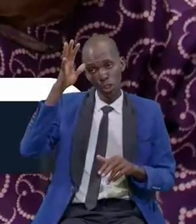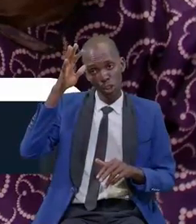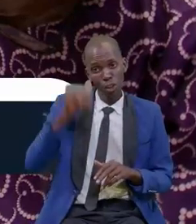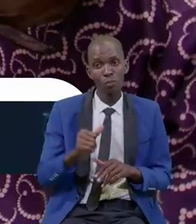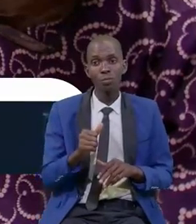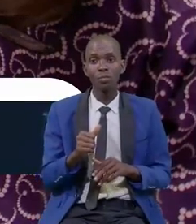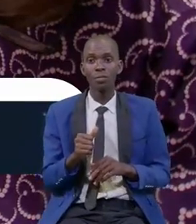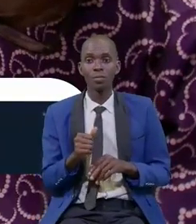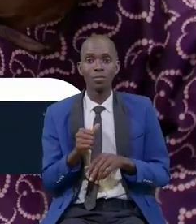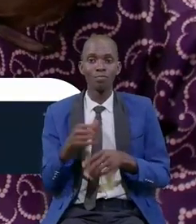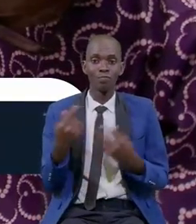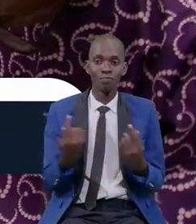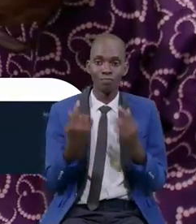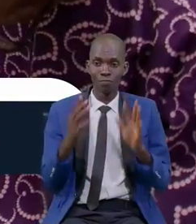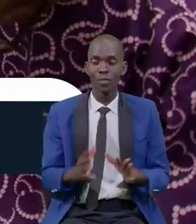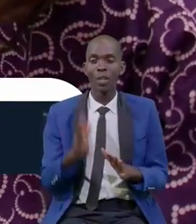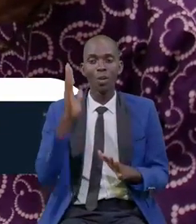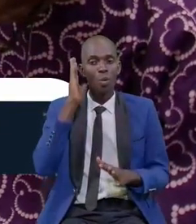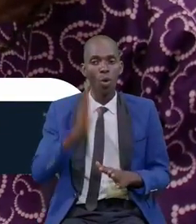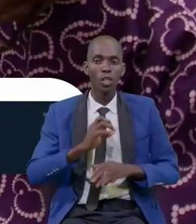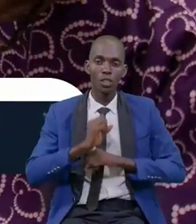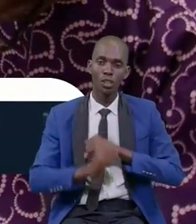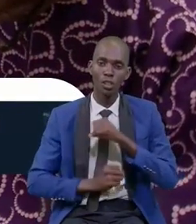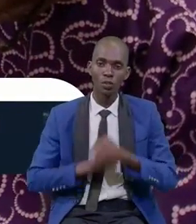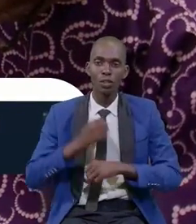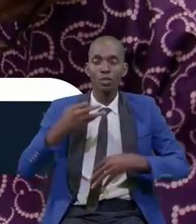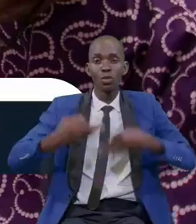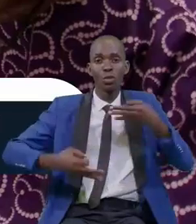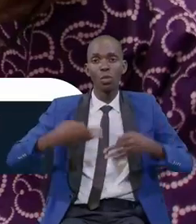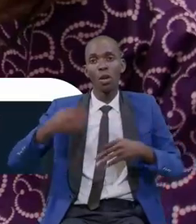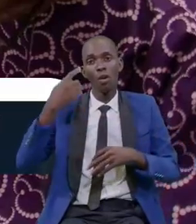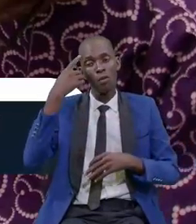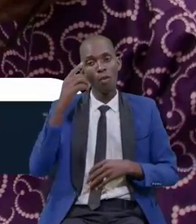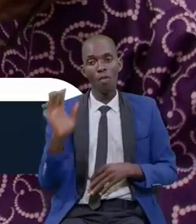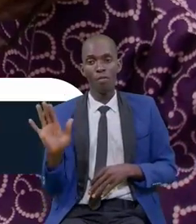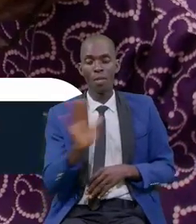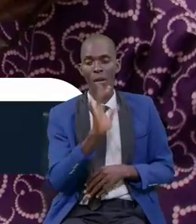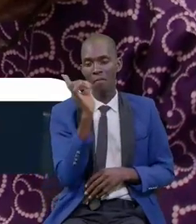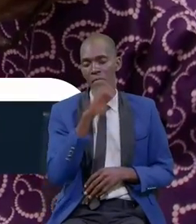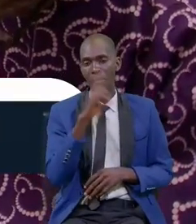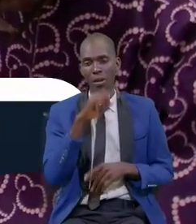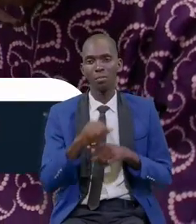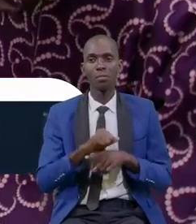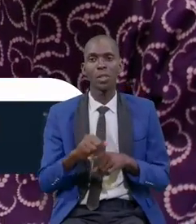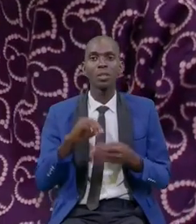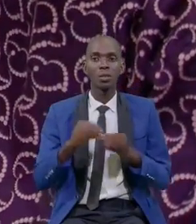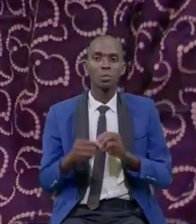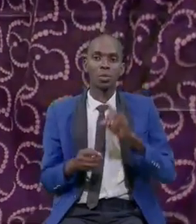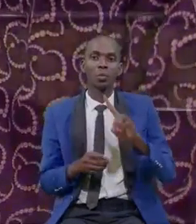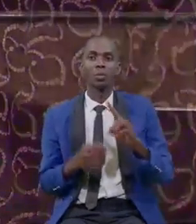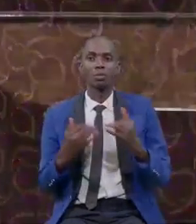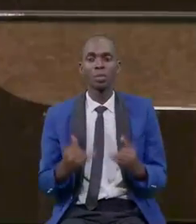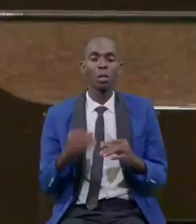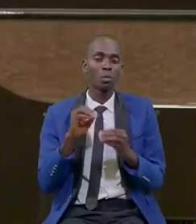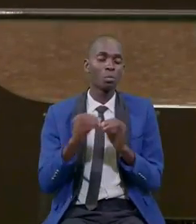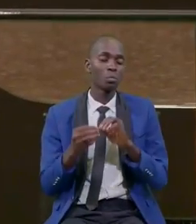3. Les hypocrites réprouvés souffriront le jugement pour leur fausseté. Numéro 1.